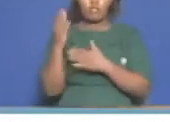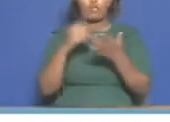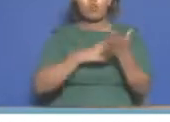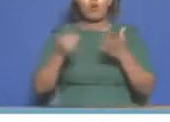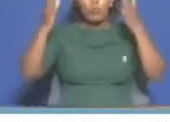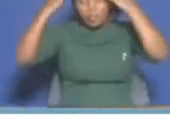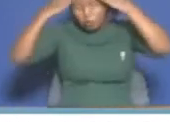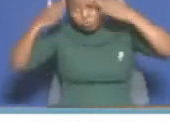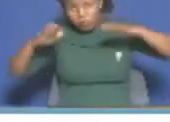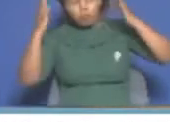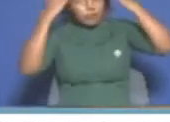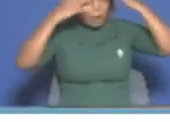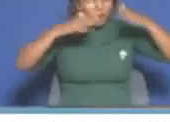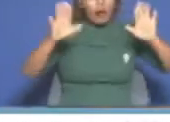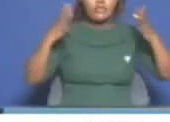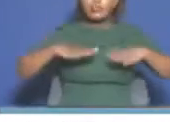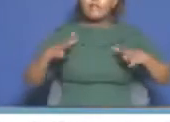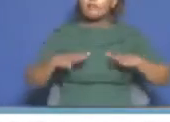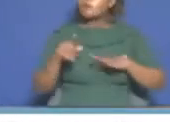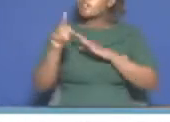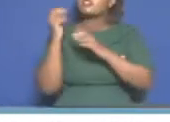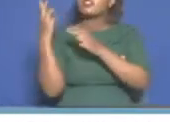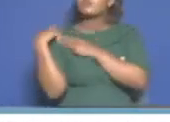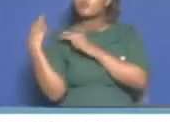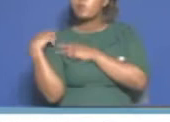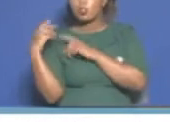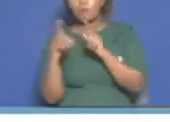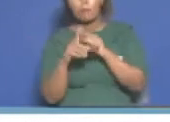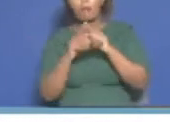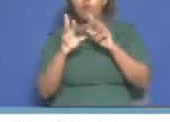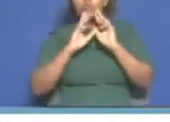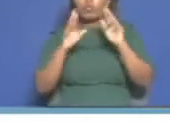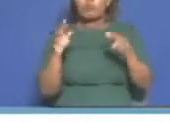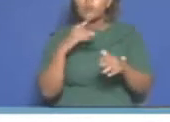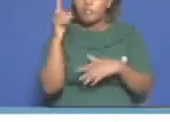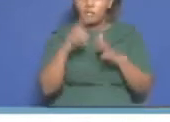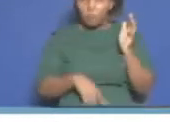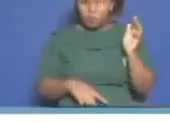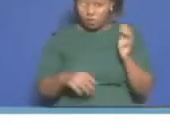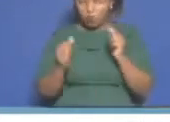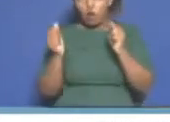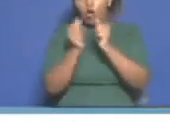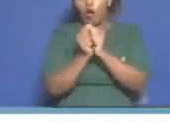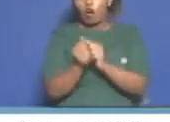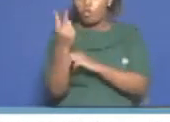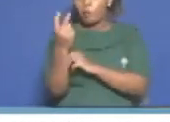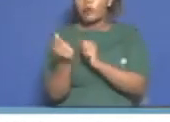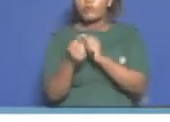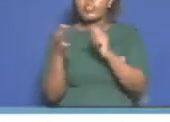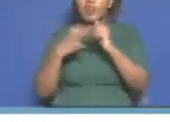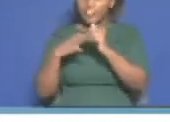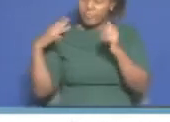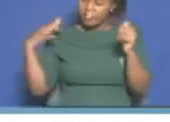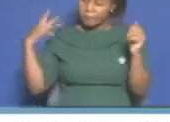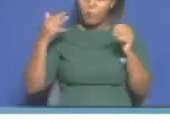na shughuli zake, na vile vile ikatoa ripoti ya kwamba kutoka Oktoba mwaka 2018 kufikia sasa